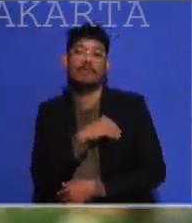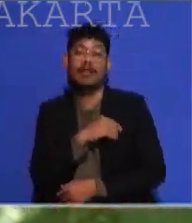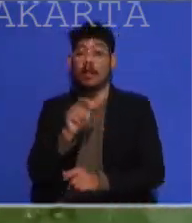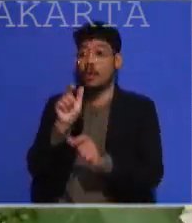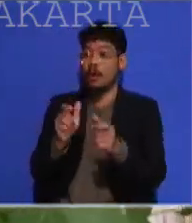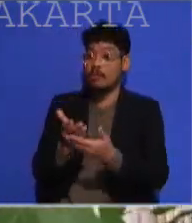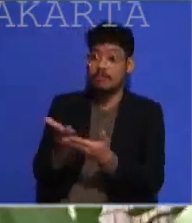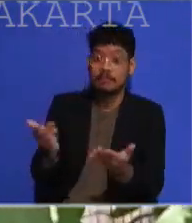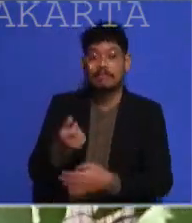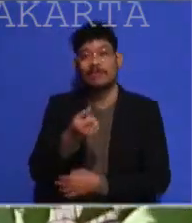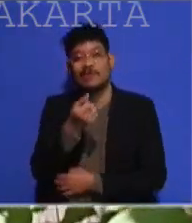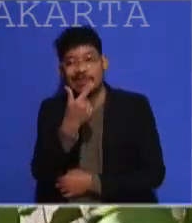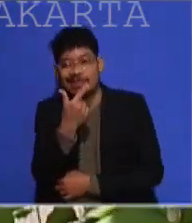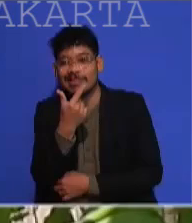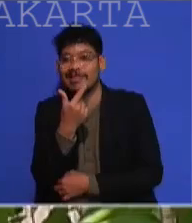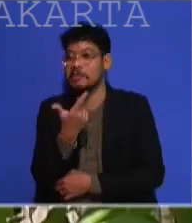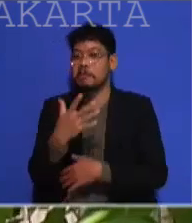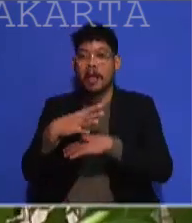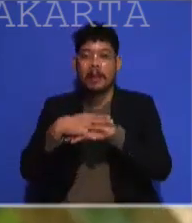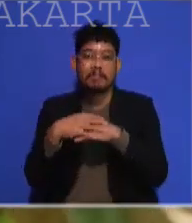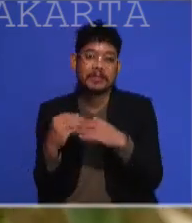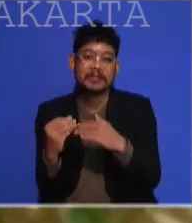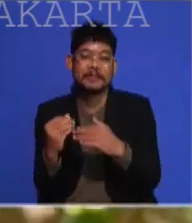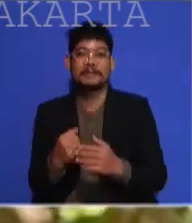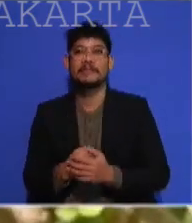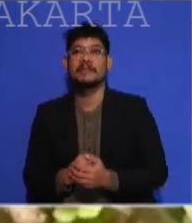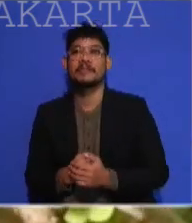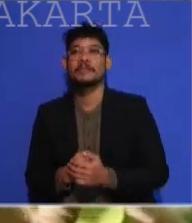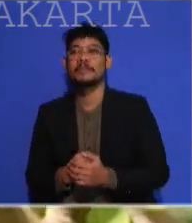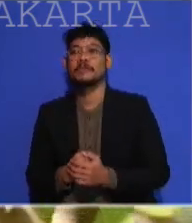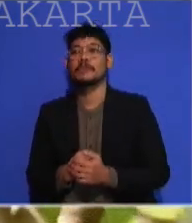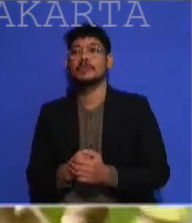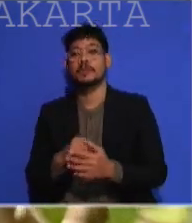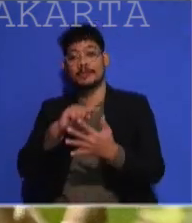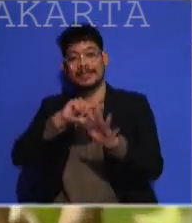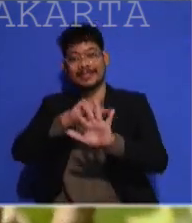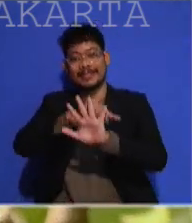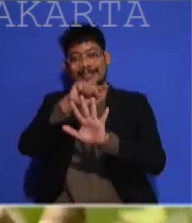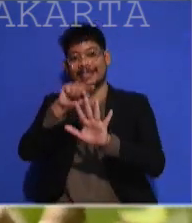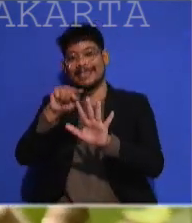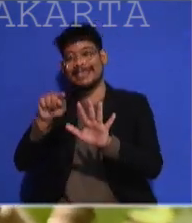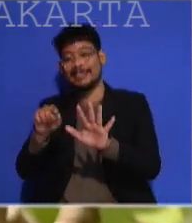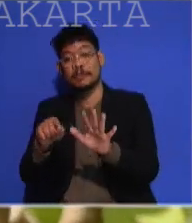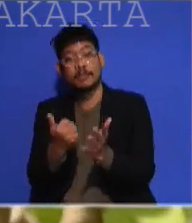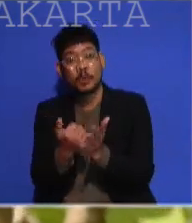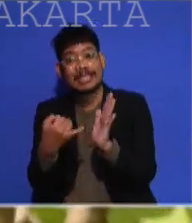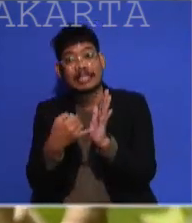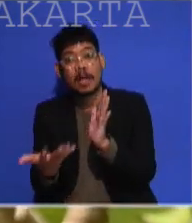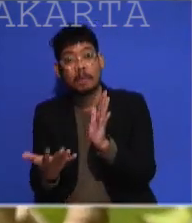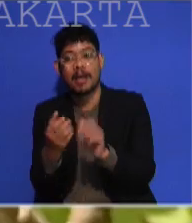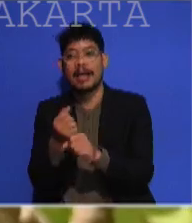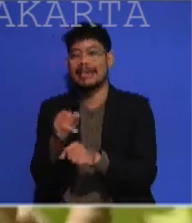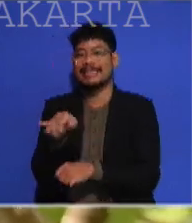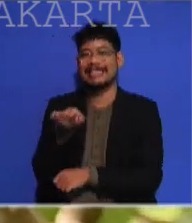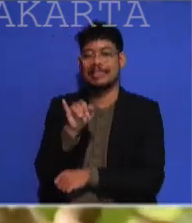sarta pangusada tradisional kangge bahan obat. Ron jarak ngandhut setunggaling senyawa kimia aktif kadosta